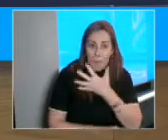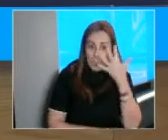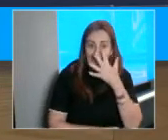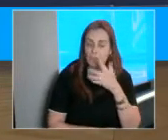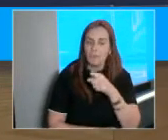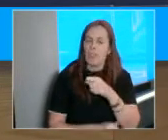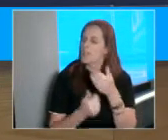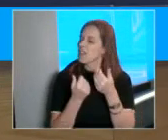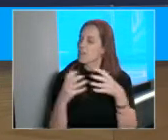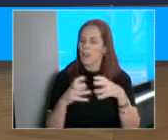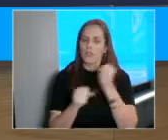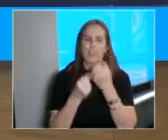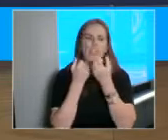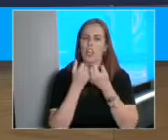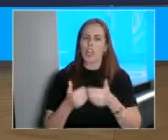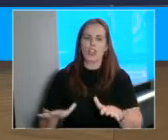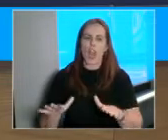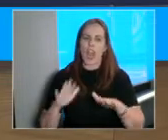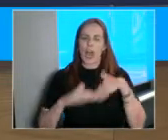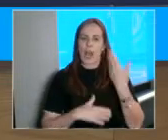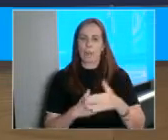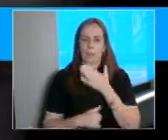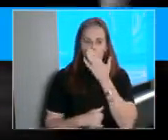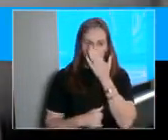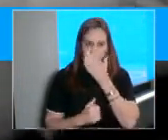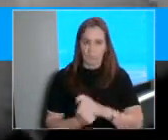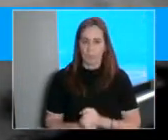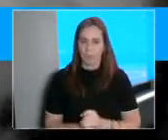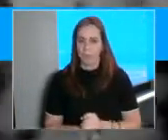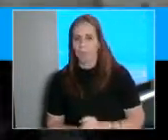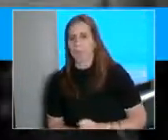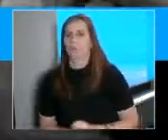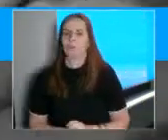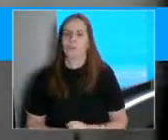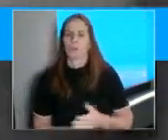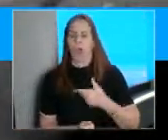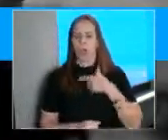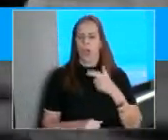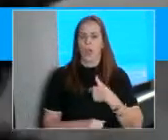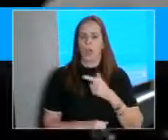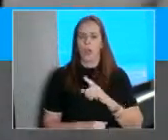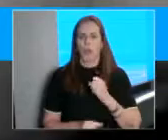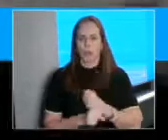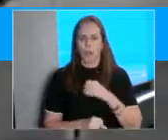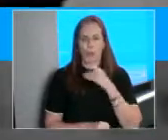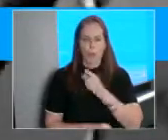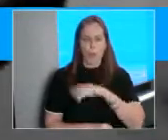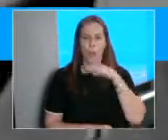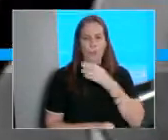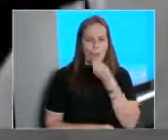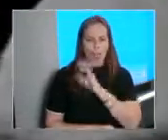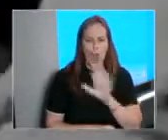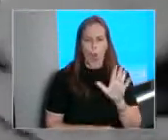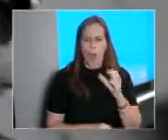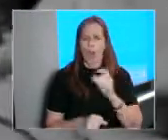הביא להיחלשות מפלגת העבודה בשנים שלאחר מכן. אתם אוכל! אז אנחנו עובדים שם בלילה! לא מספיקים את